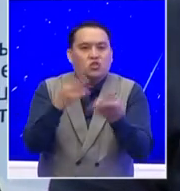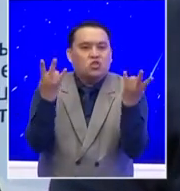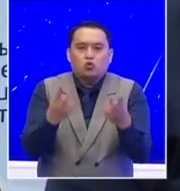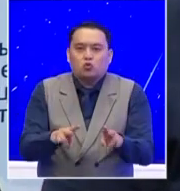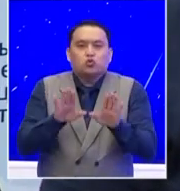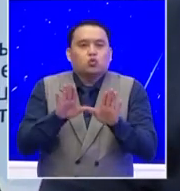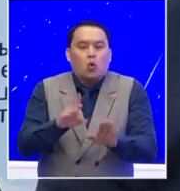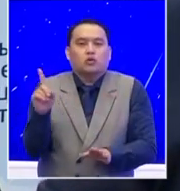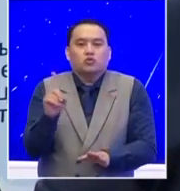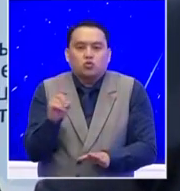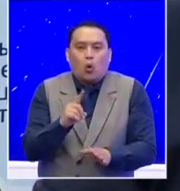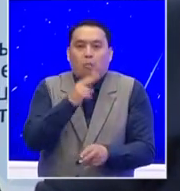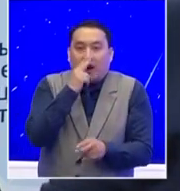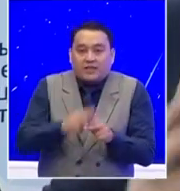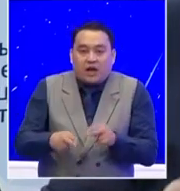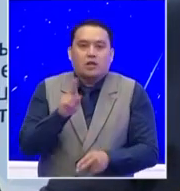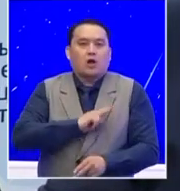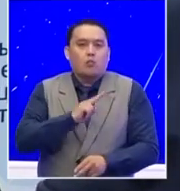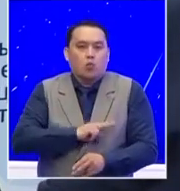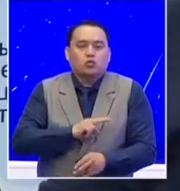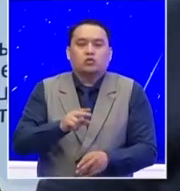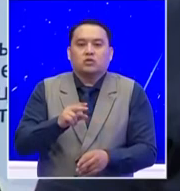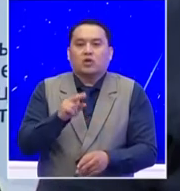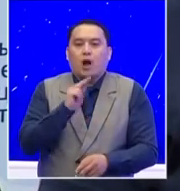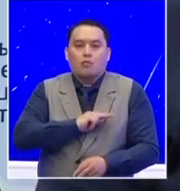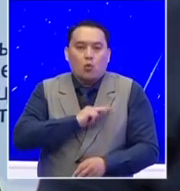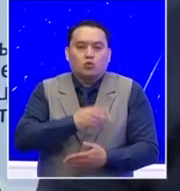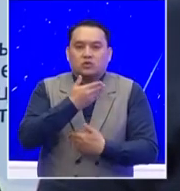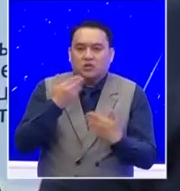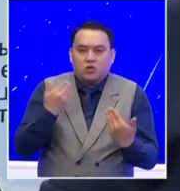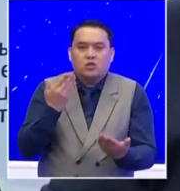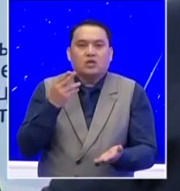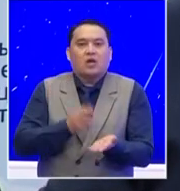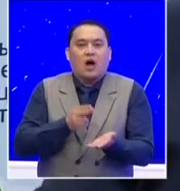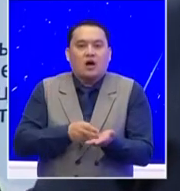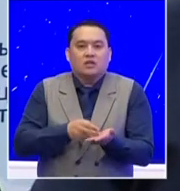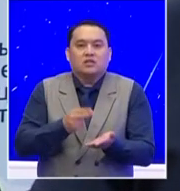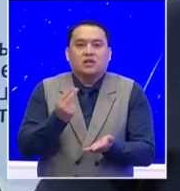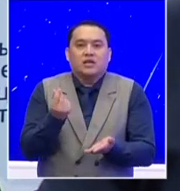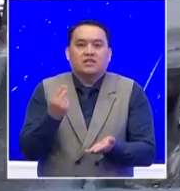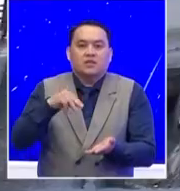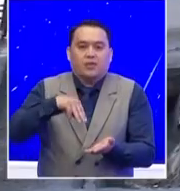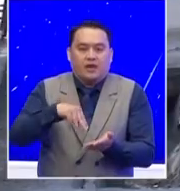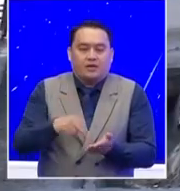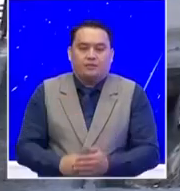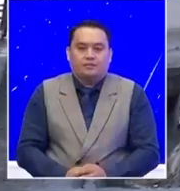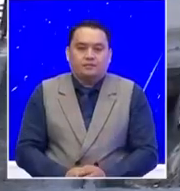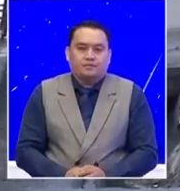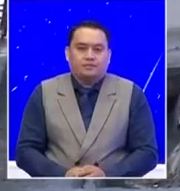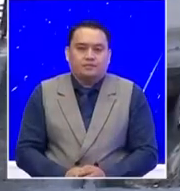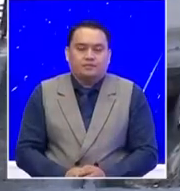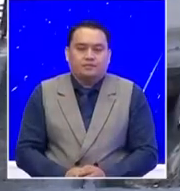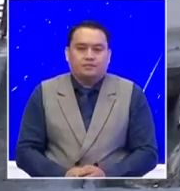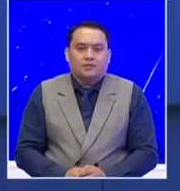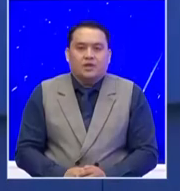он нуждается, что он потерял доходы, подтверждается его электронно-цифровой подписью. В эти дни, несмотря